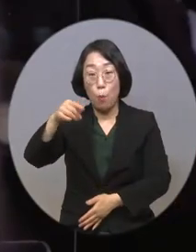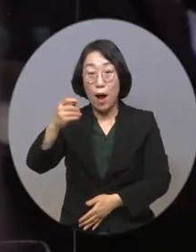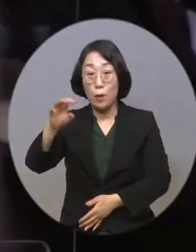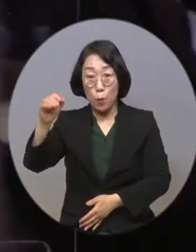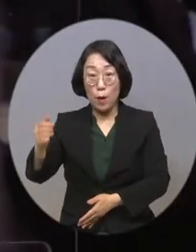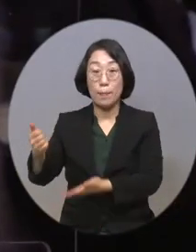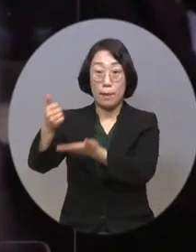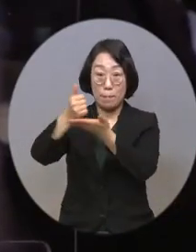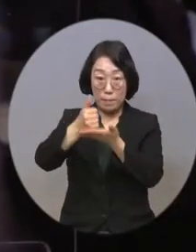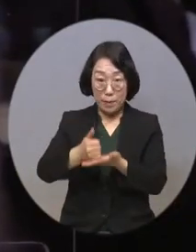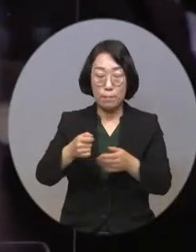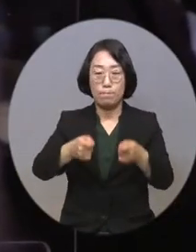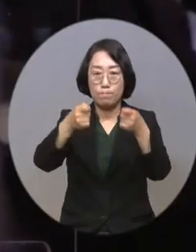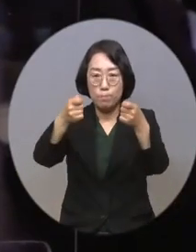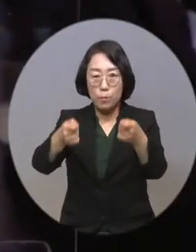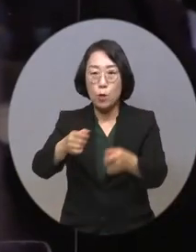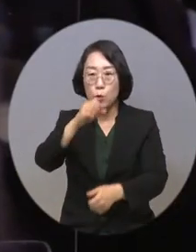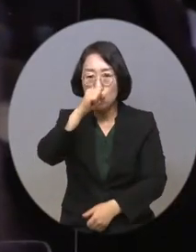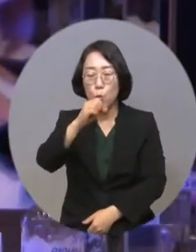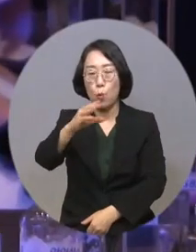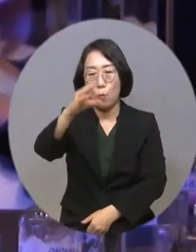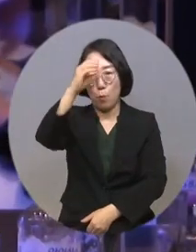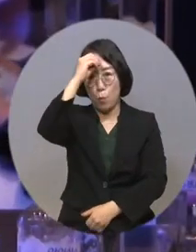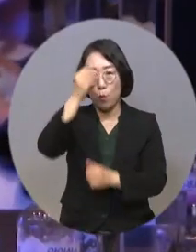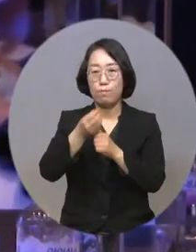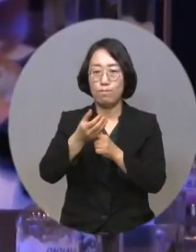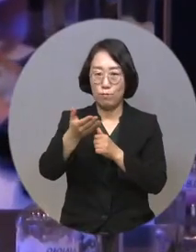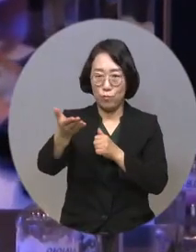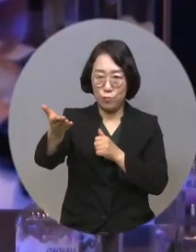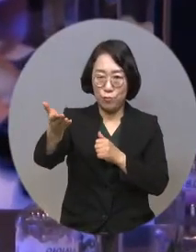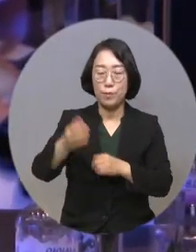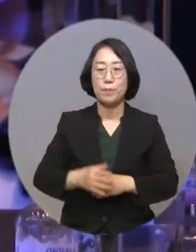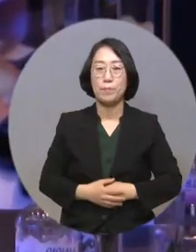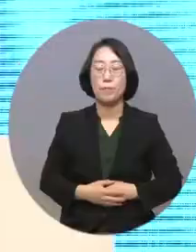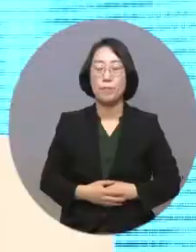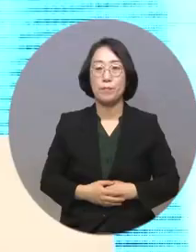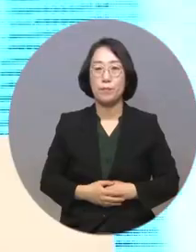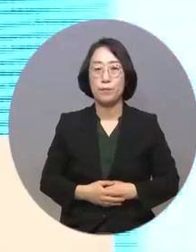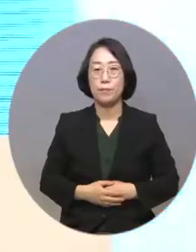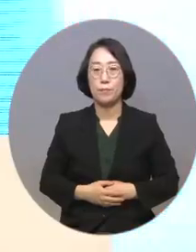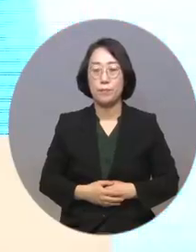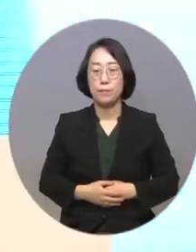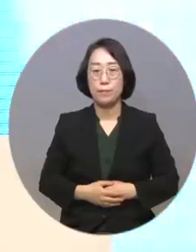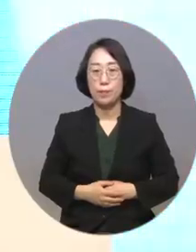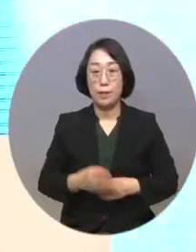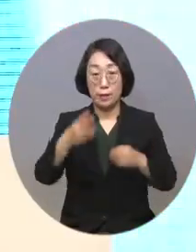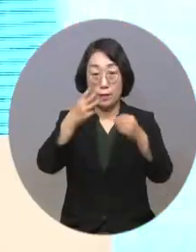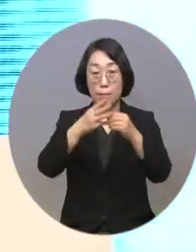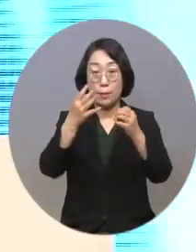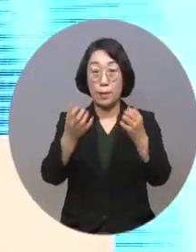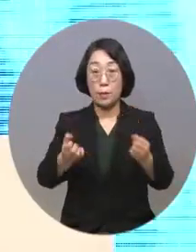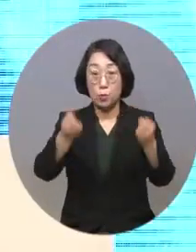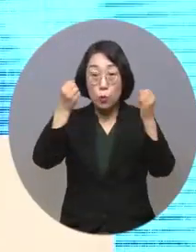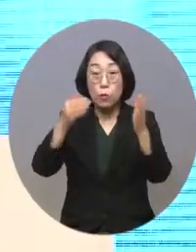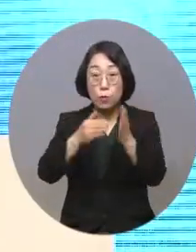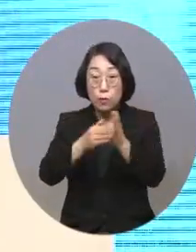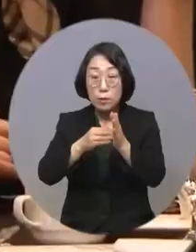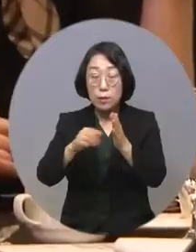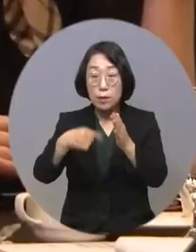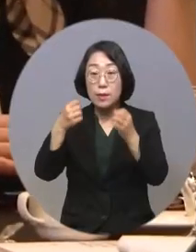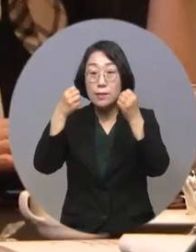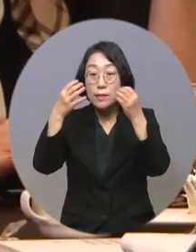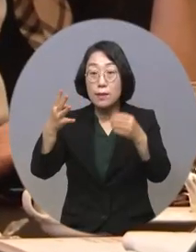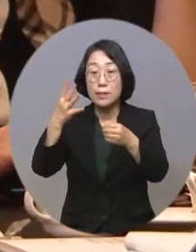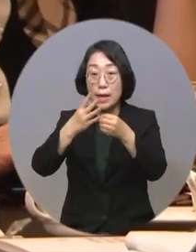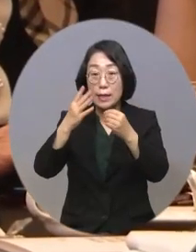참석한 내외 귀빈 들에게 깊은 귀감을 남겼습니다 중에 대학 3기 수강생들이 수료하는 동시에 새롭게